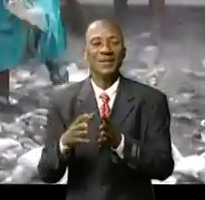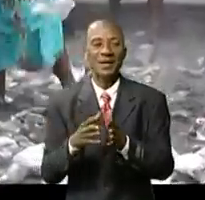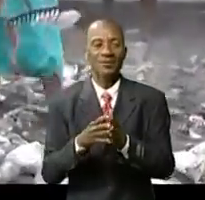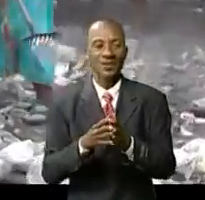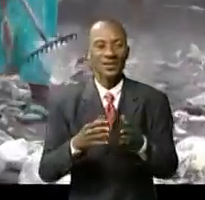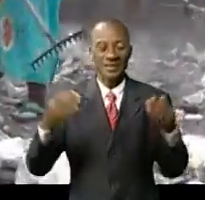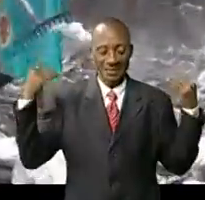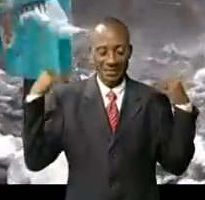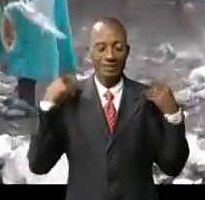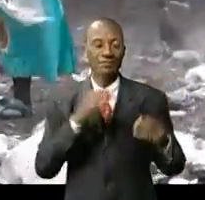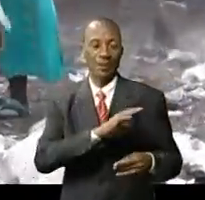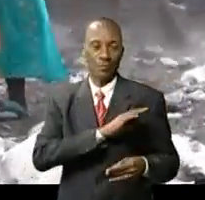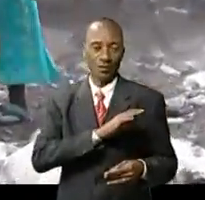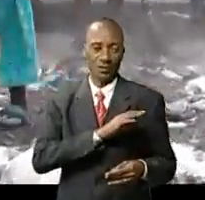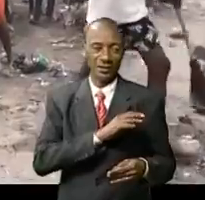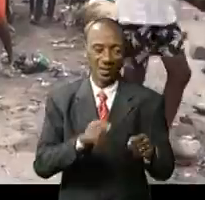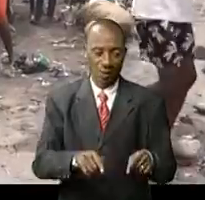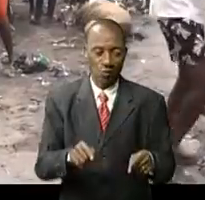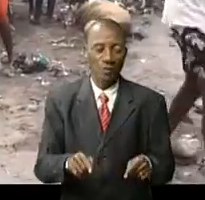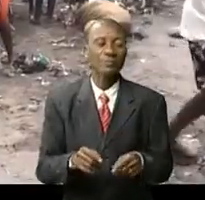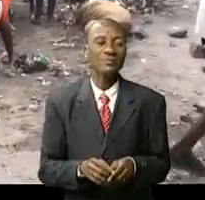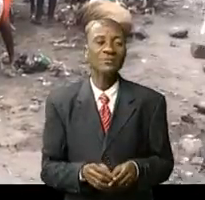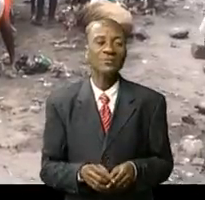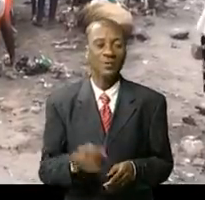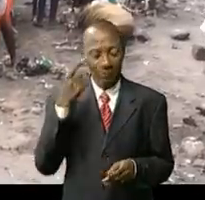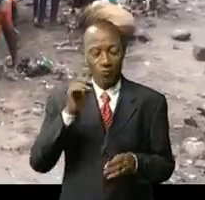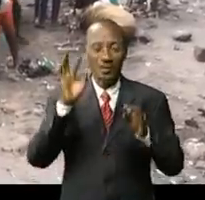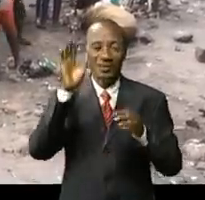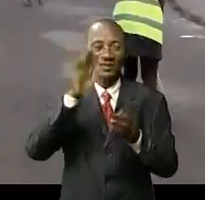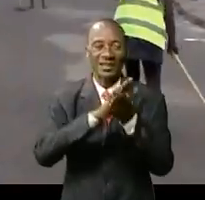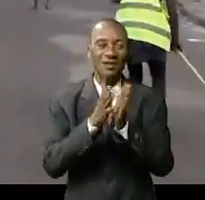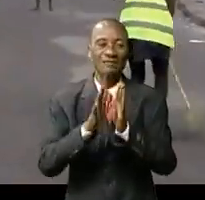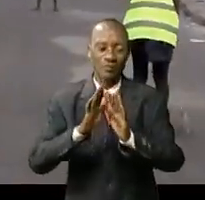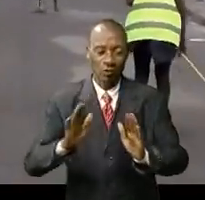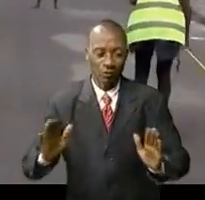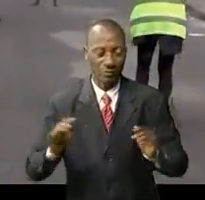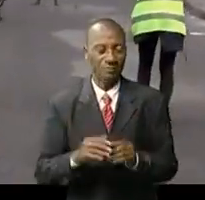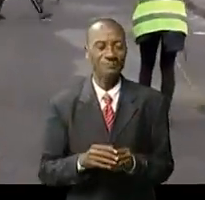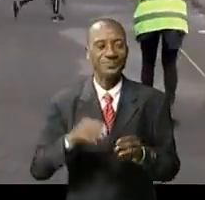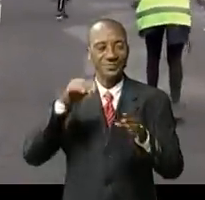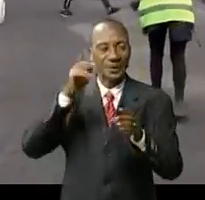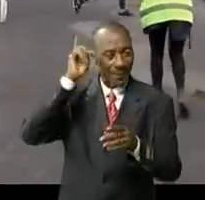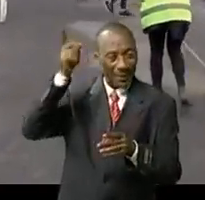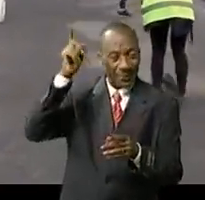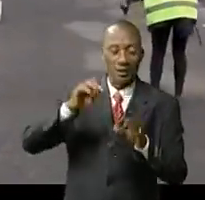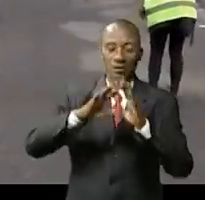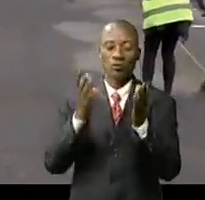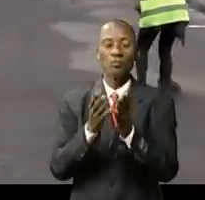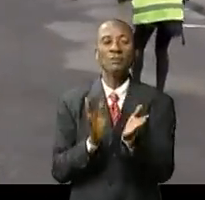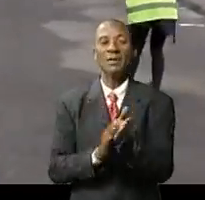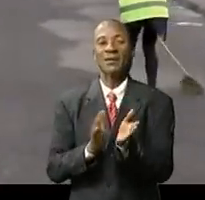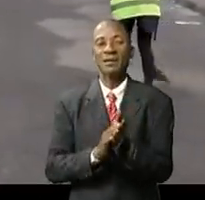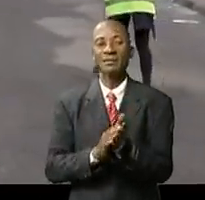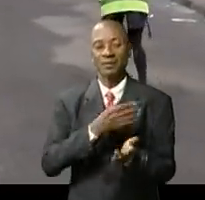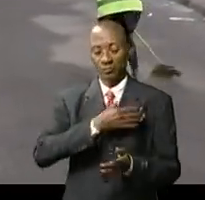du programme Kinobopeto dans la ville province Kinshasa. L'autorité municipale de Mbandalunga, Bailon Thierry Gaïbéné, s'est munie